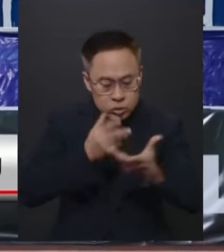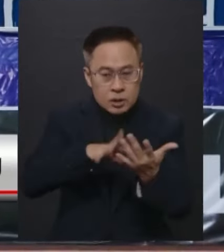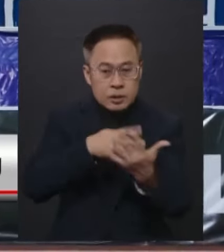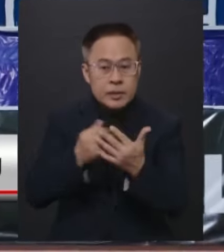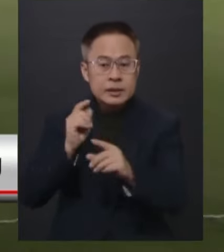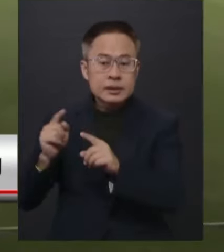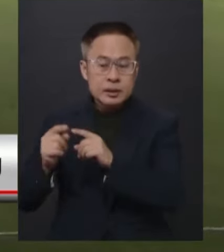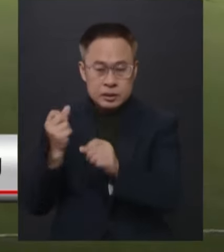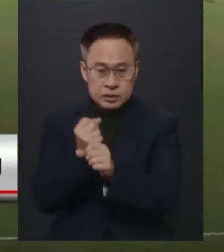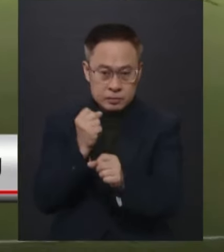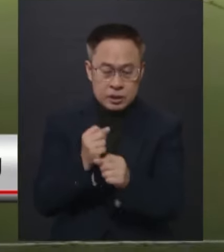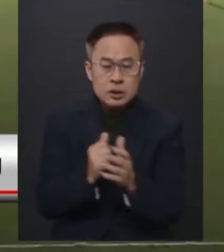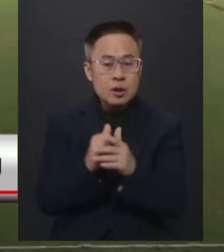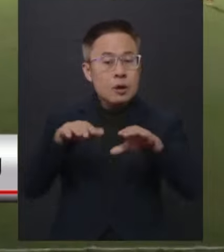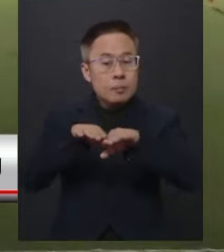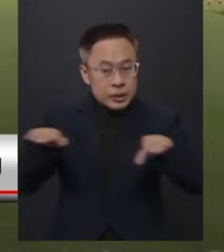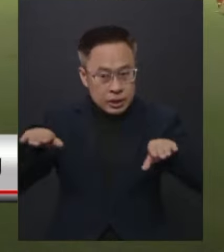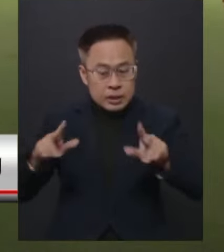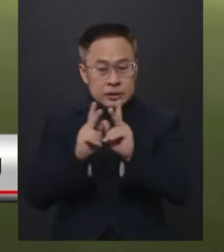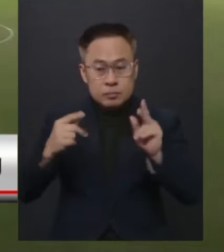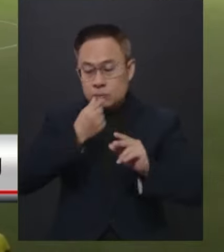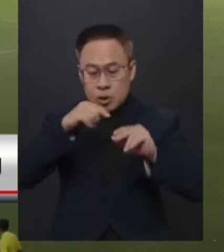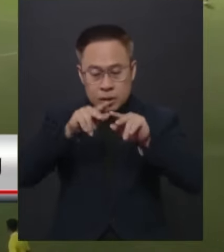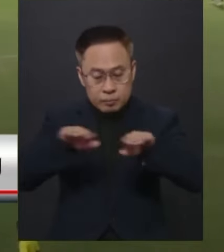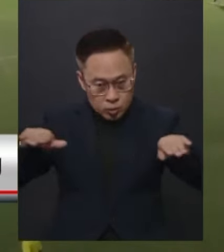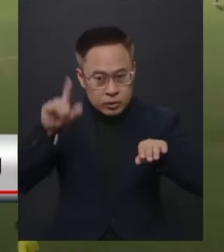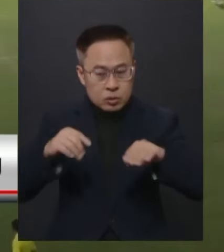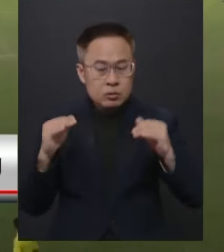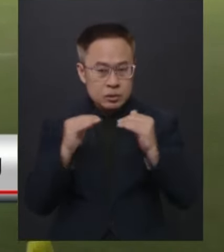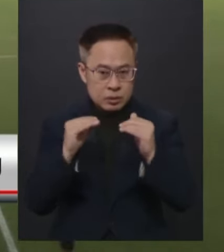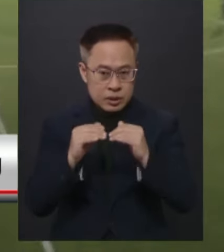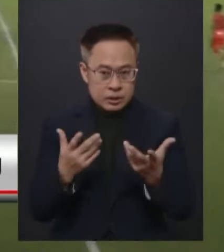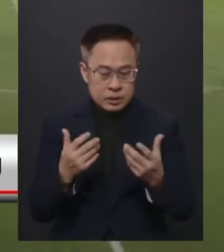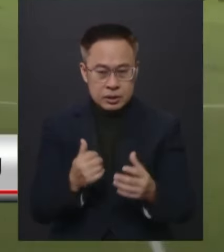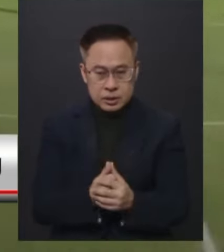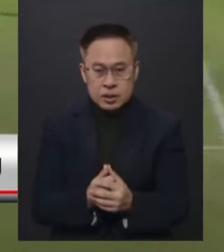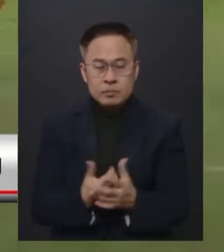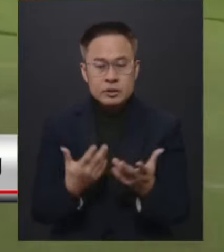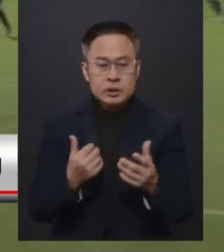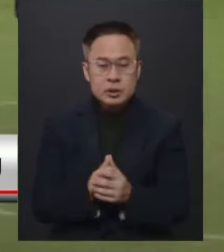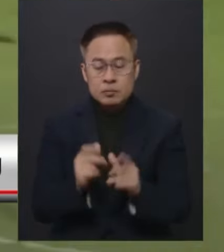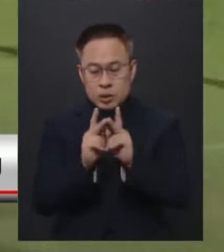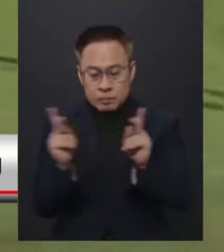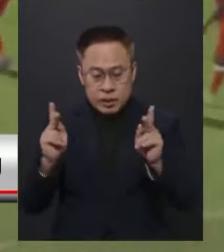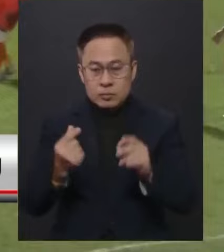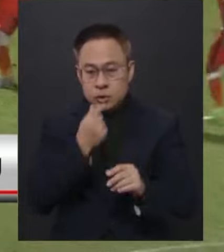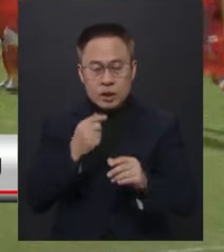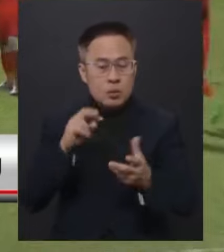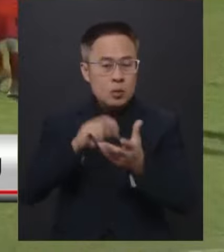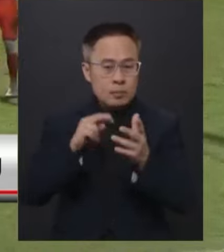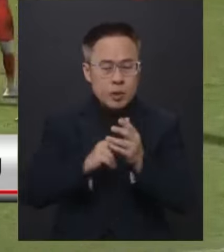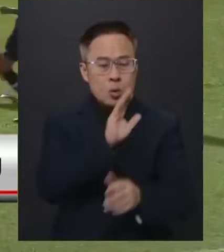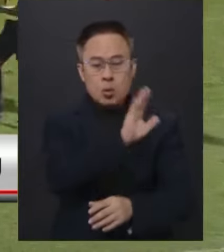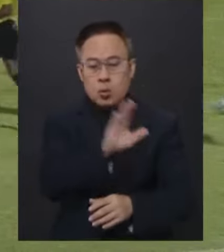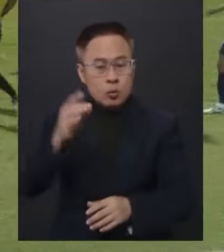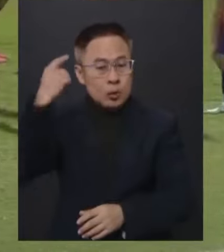เรื่องของมาตรฐานในการตัดสินแต่ละเกมนะคะพอมันขึ้นอยู่กับดุลพินิจของผู้ตัดสินแล้วเนี่ยแต่ละเกมก็ตัดสินออกม